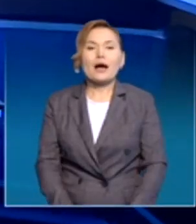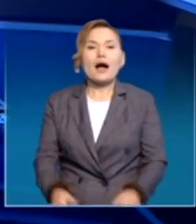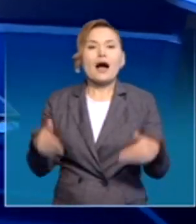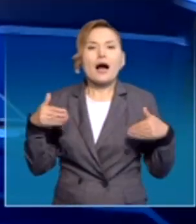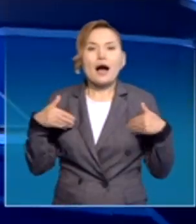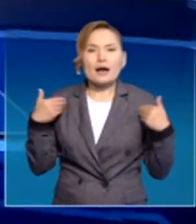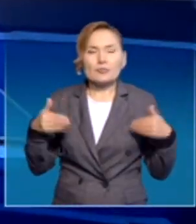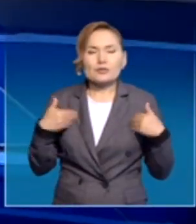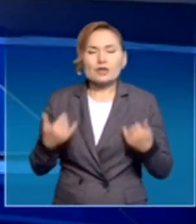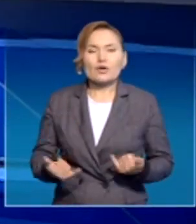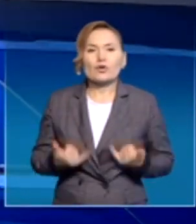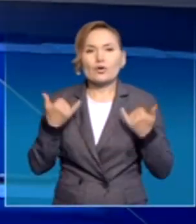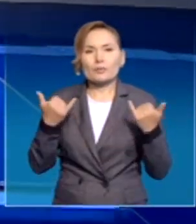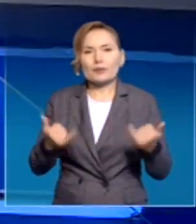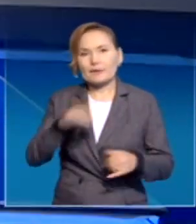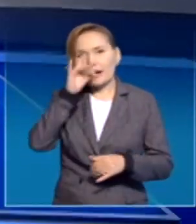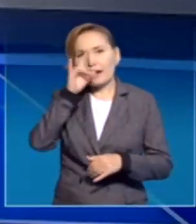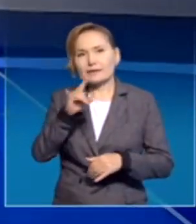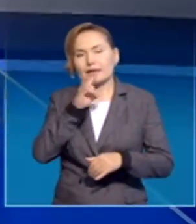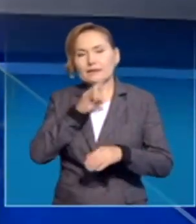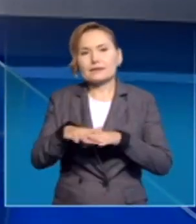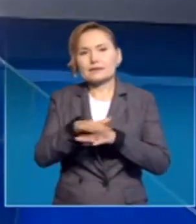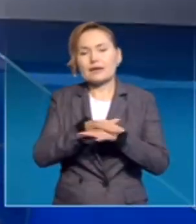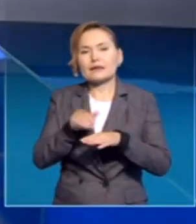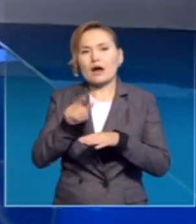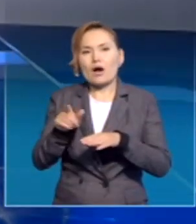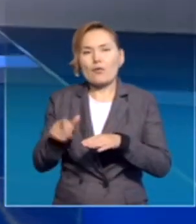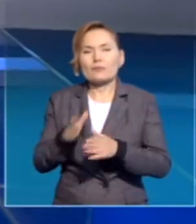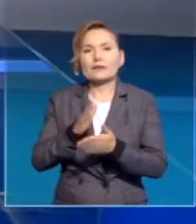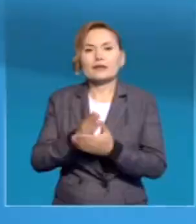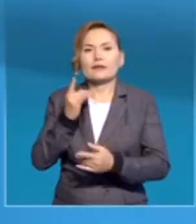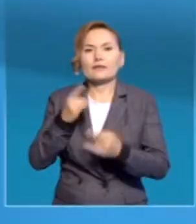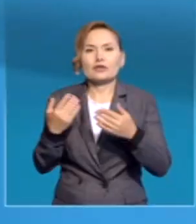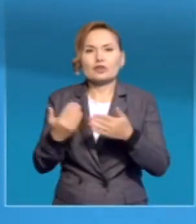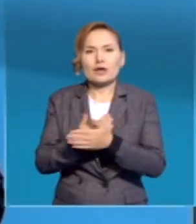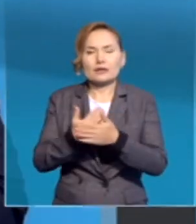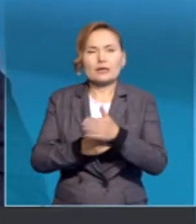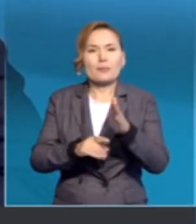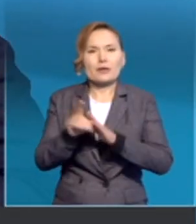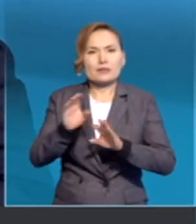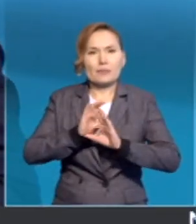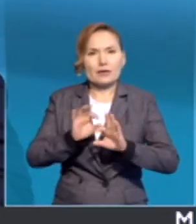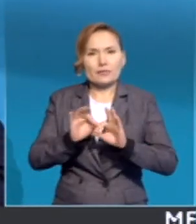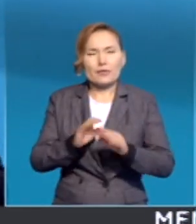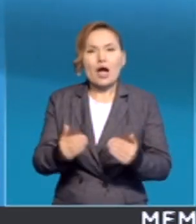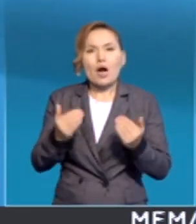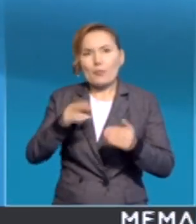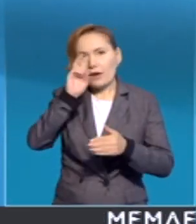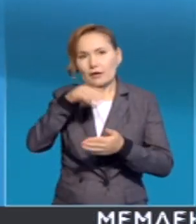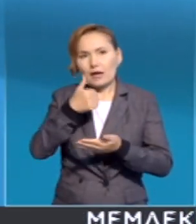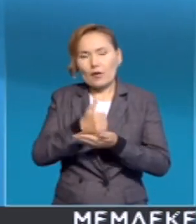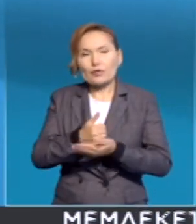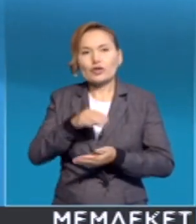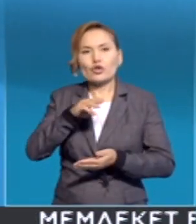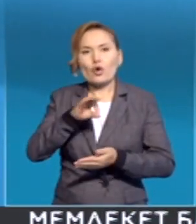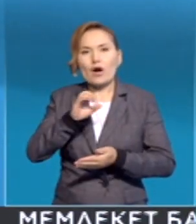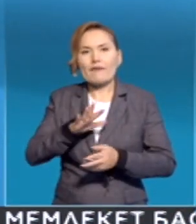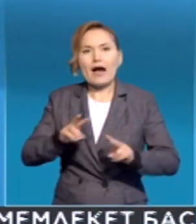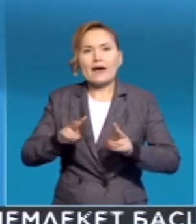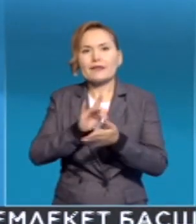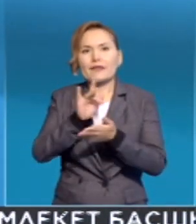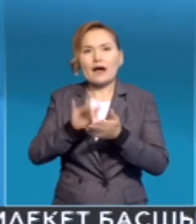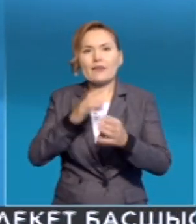Ұлттық арнаның тікелей эфирінде ақпарат, студияда Саламат Омаш, сурдодармада Самал Нұрым. Бүгін президент Қасым-Жомарт Тоқаев Астана халықаралық